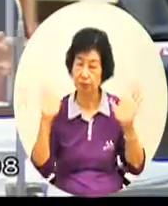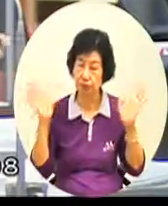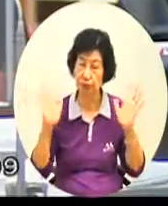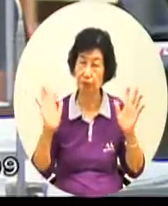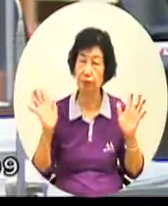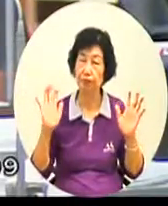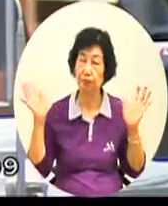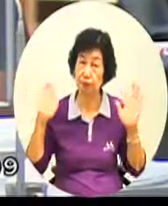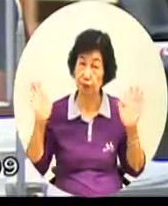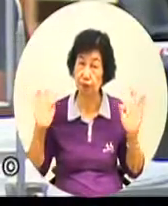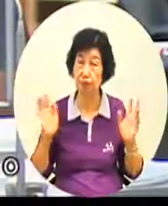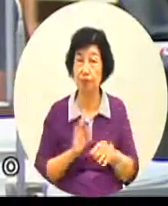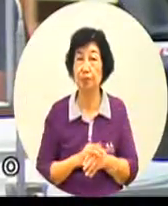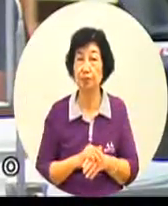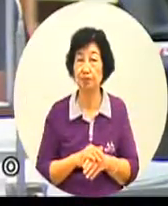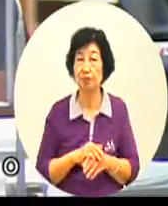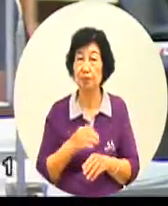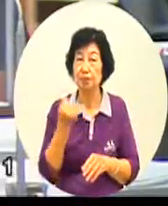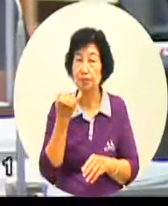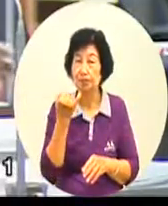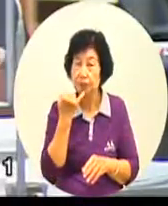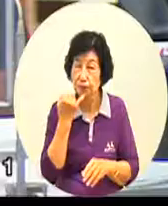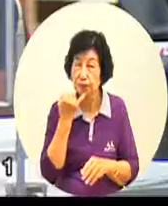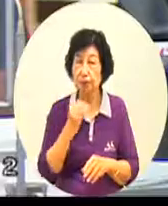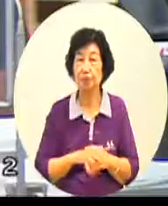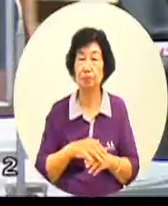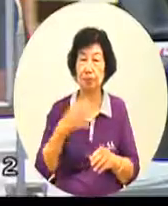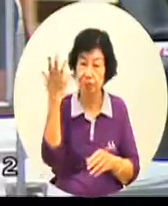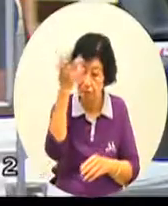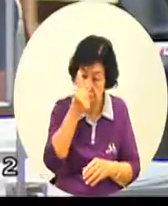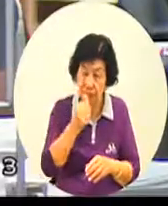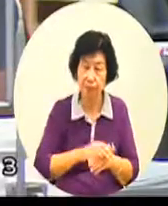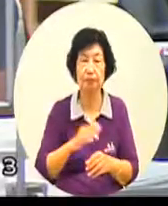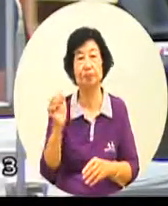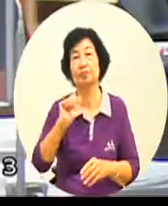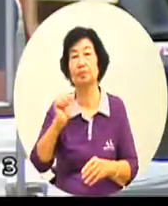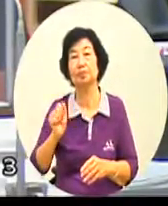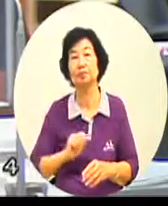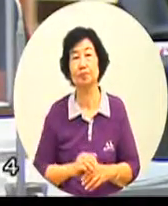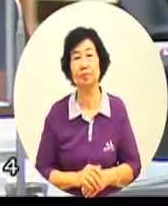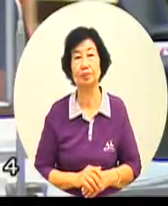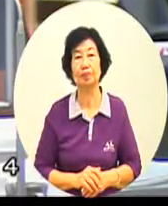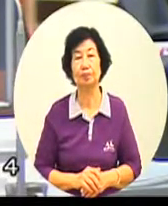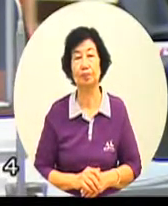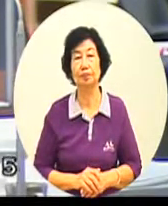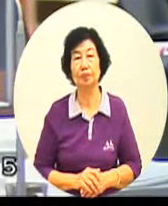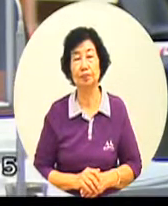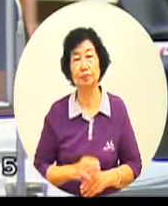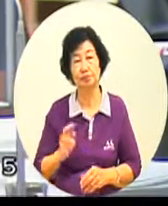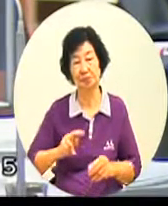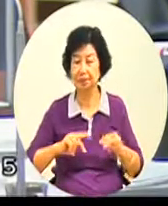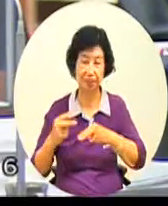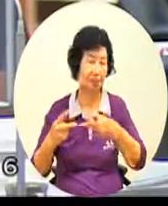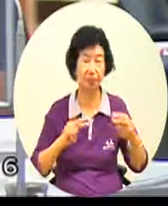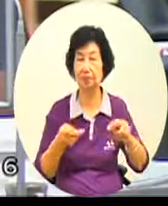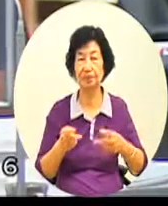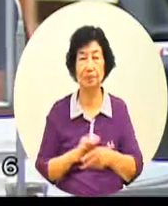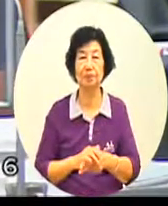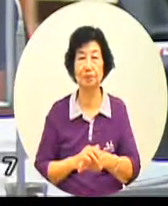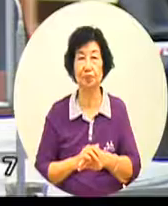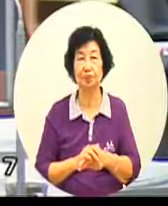老人家用的就可以，老人家用的可以，那个小孩子用的不行，这样两条标准